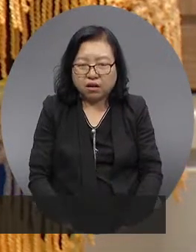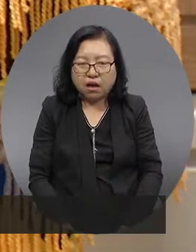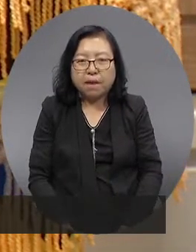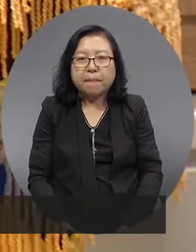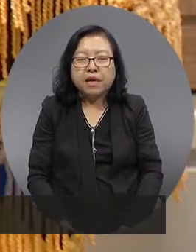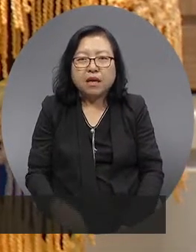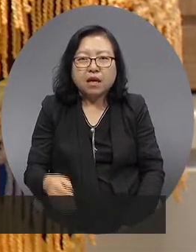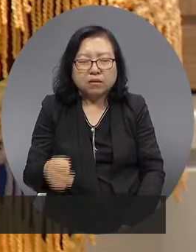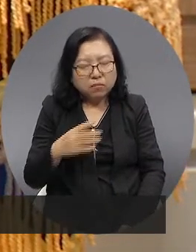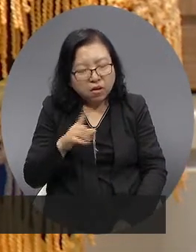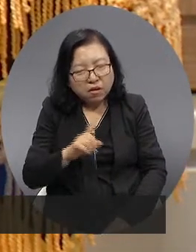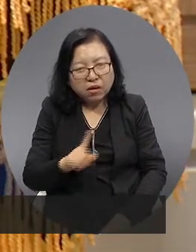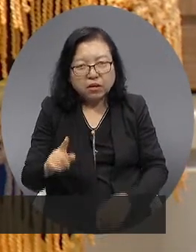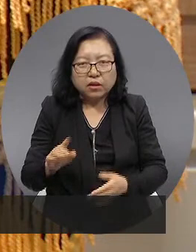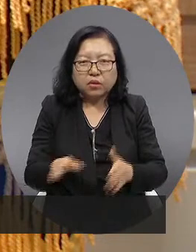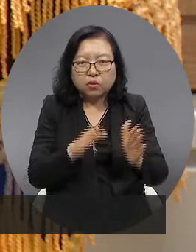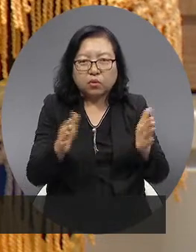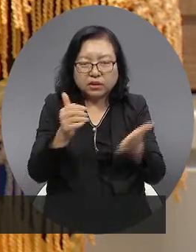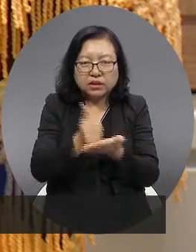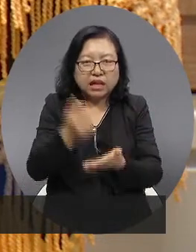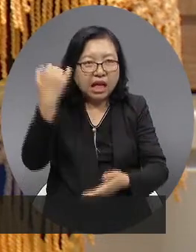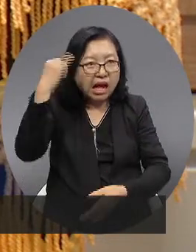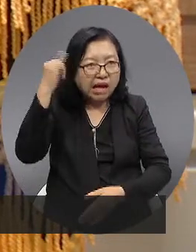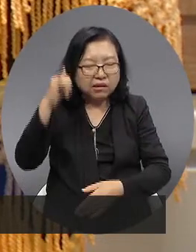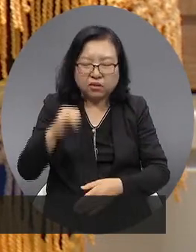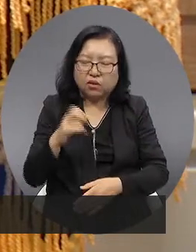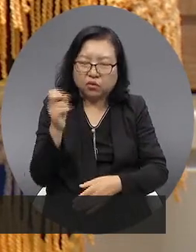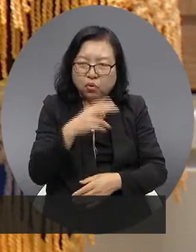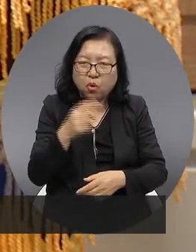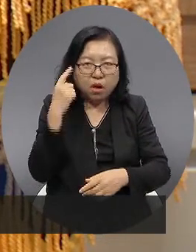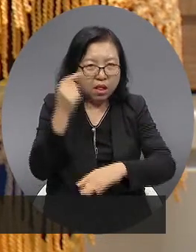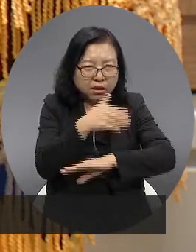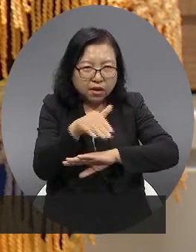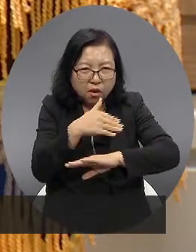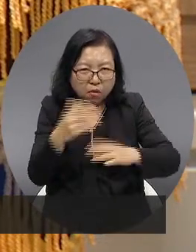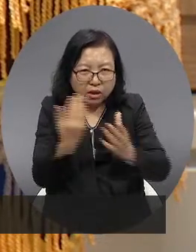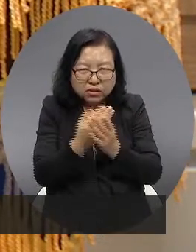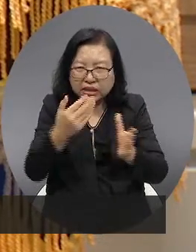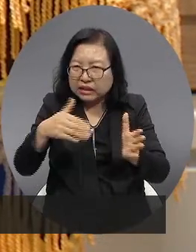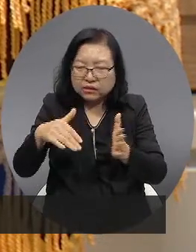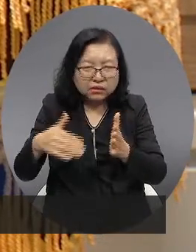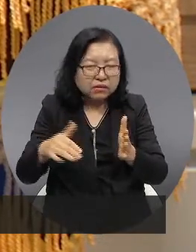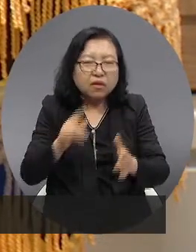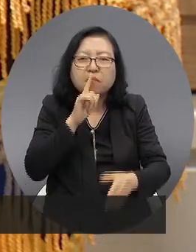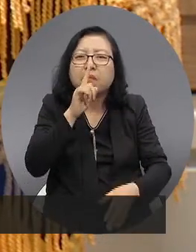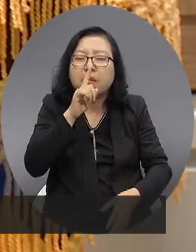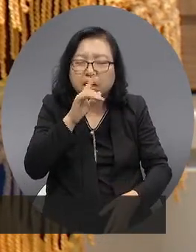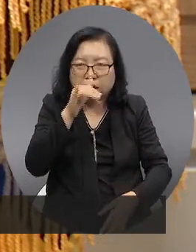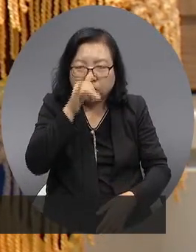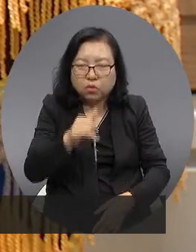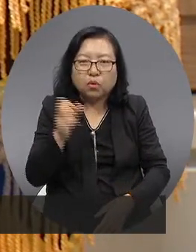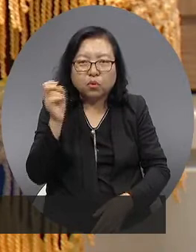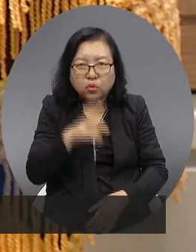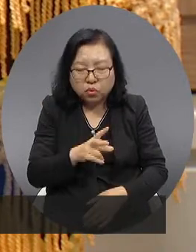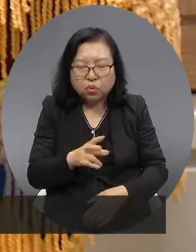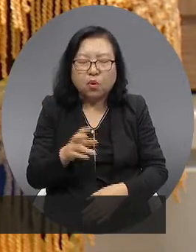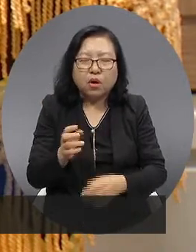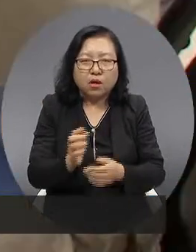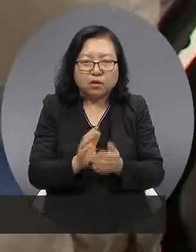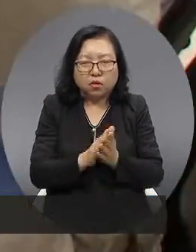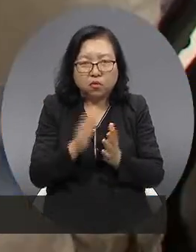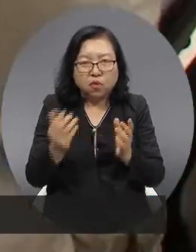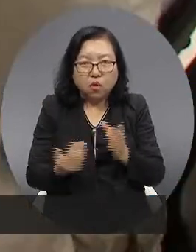끊임없이 쏟아내는 지사의 아이디어, 설익은 아이디어와 그로 인한 행정 혼란, 그리고 위기를 모면하기 위한 어떤 거짓말